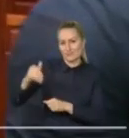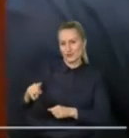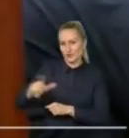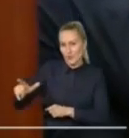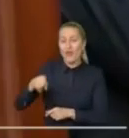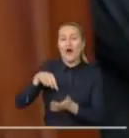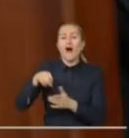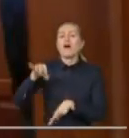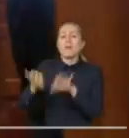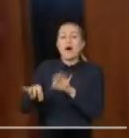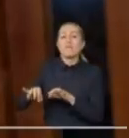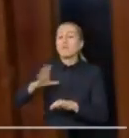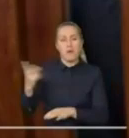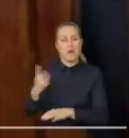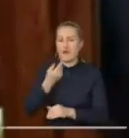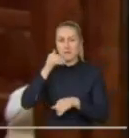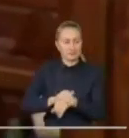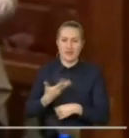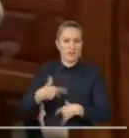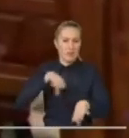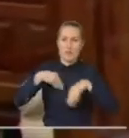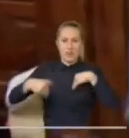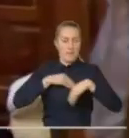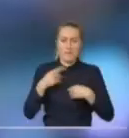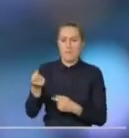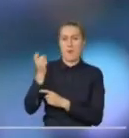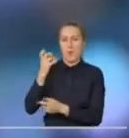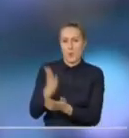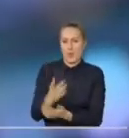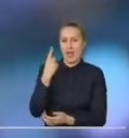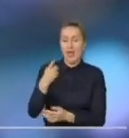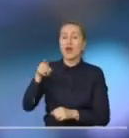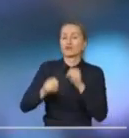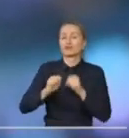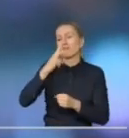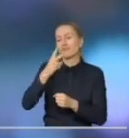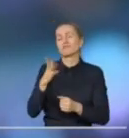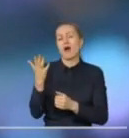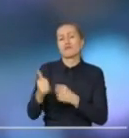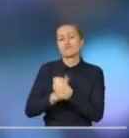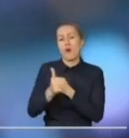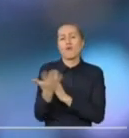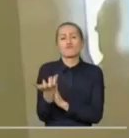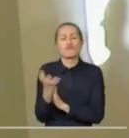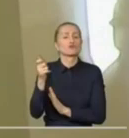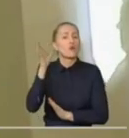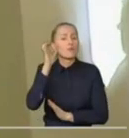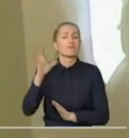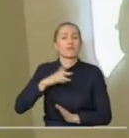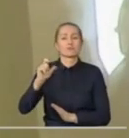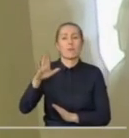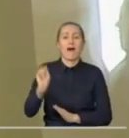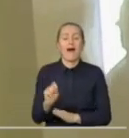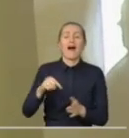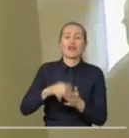W trakcie procesu obaj nie przyznawali się do winy, twierdząc, że pieniądze były pożyczką. Dla sądu kluczowe były nagrania z podsłuchanych przez Centralne Biuro